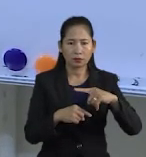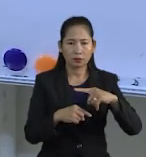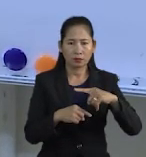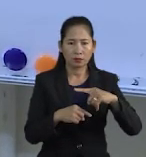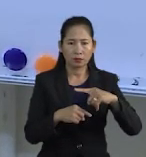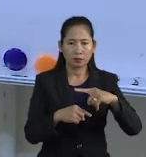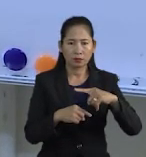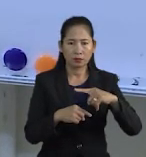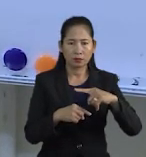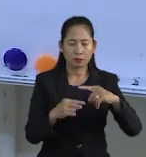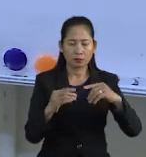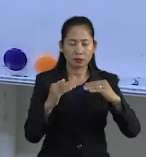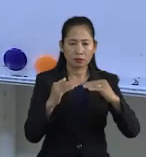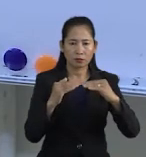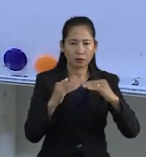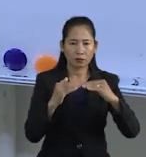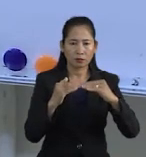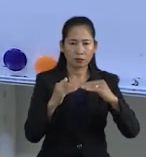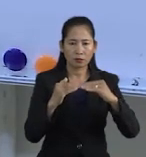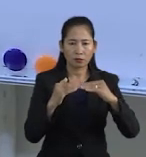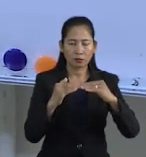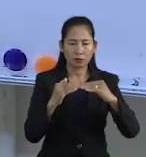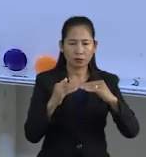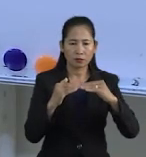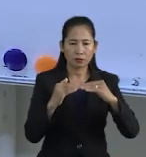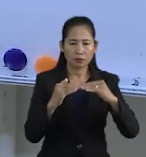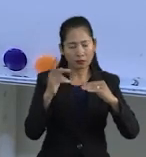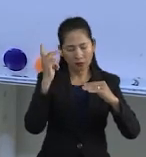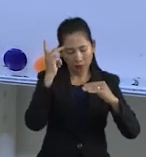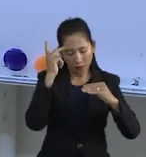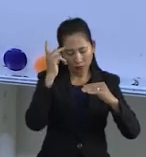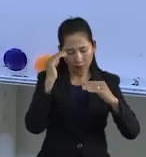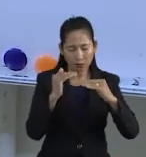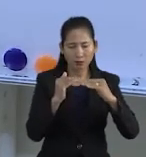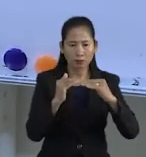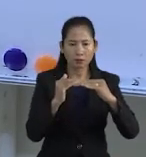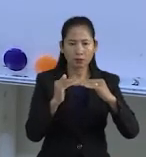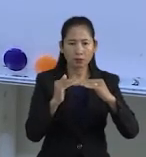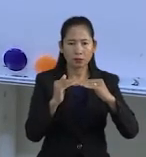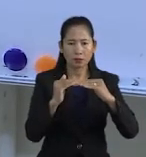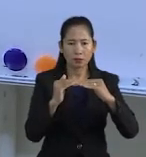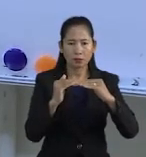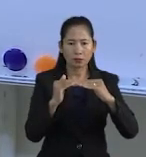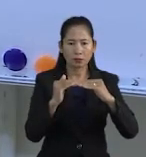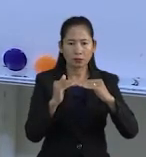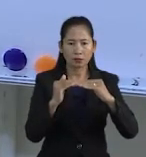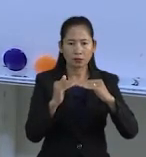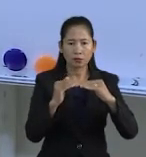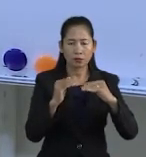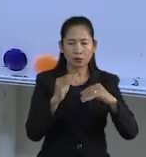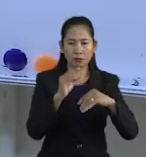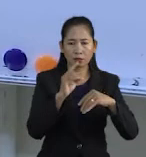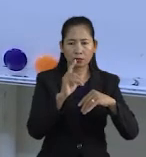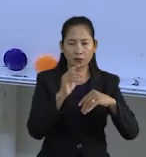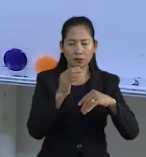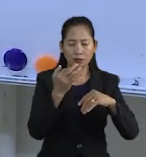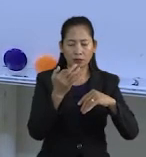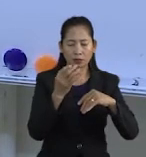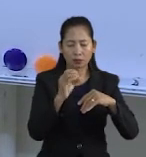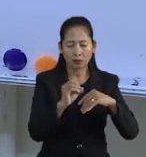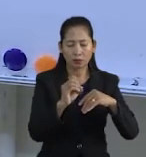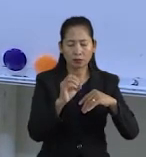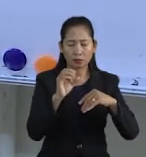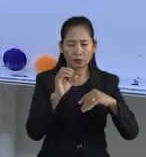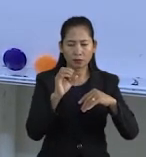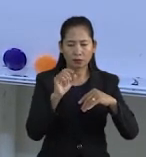lỡ mùi bộ ăn. Smile mà con. Kết tình mà con. Và rõ là cứ smile.